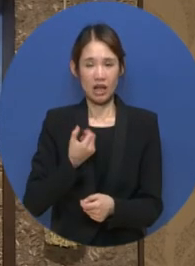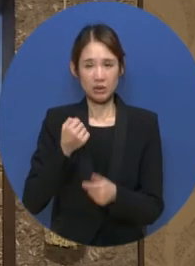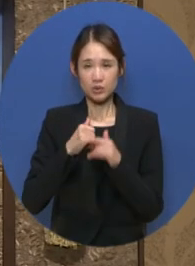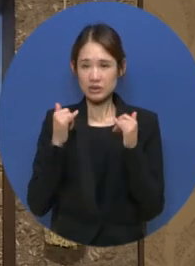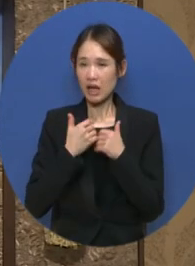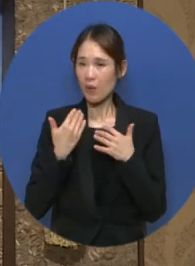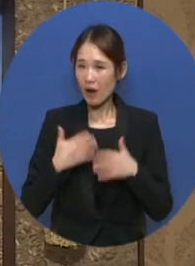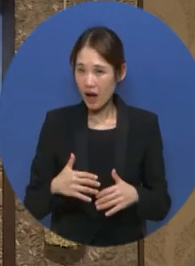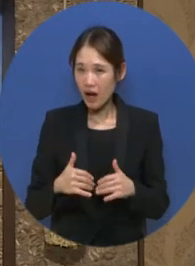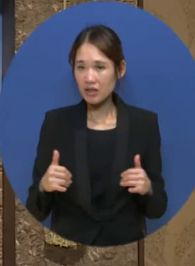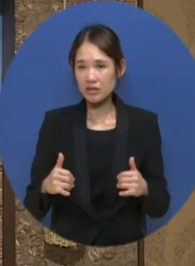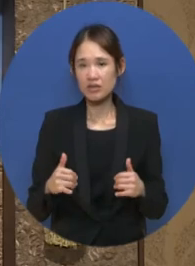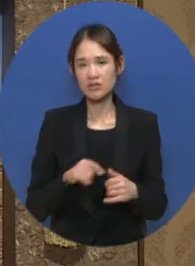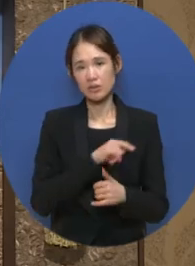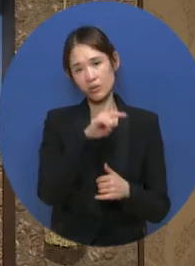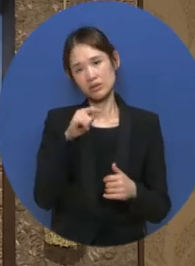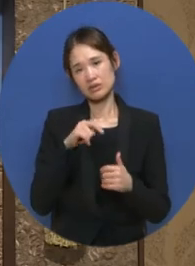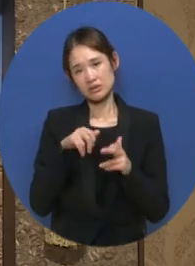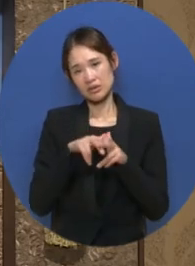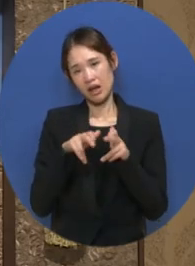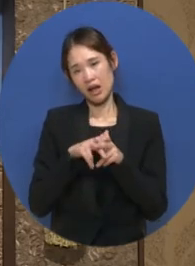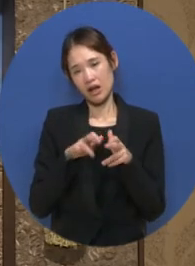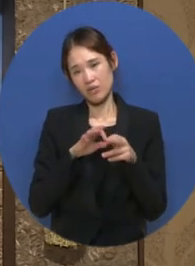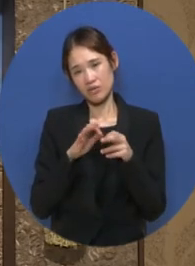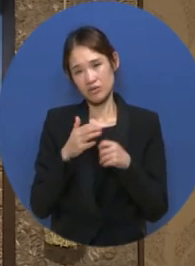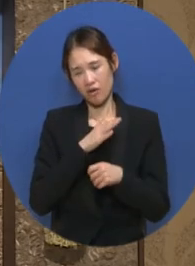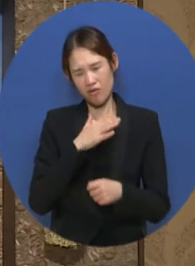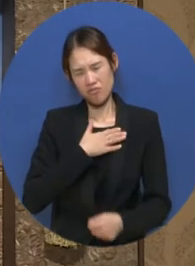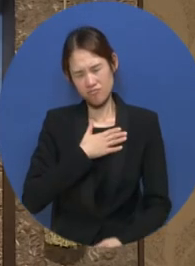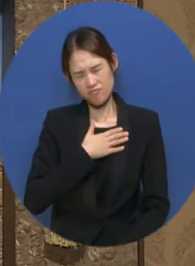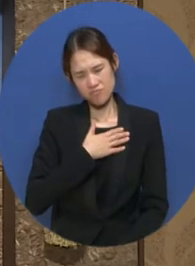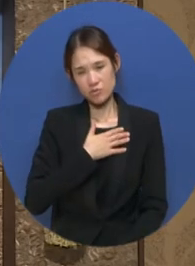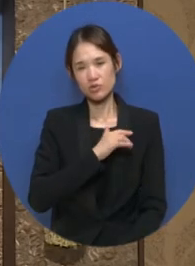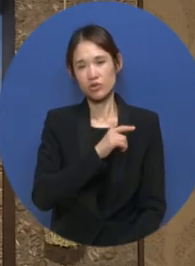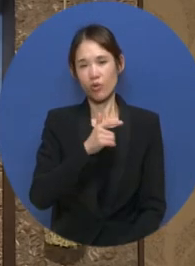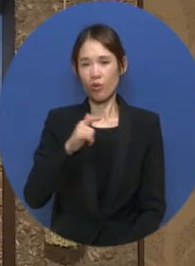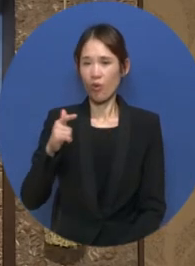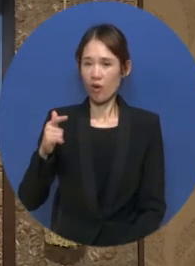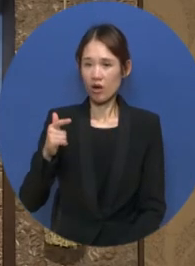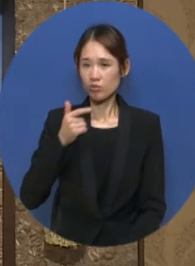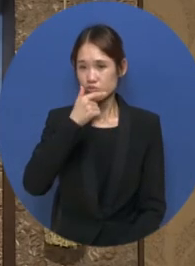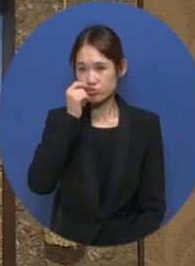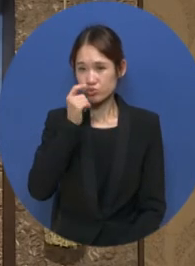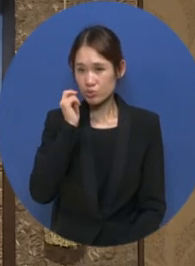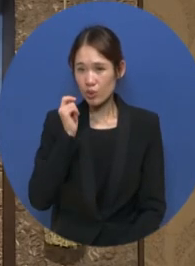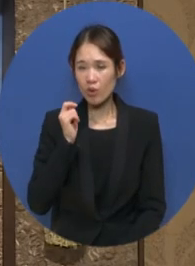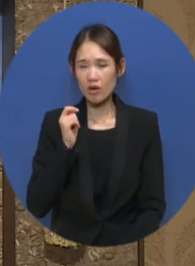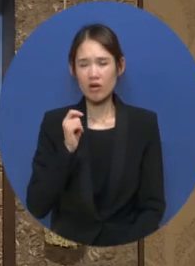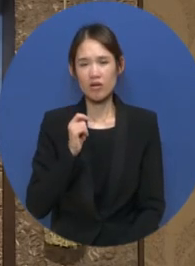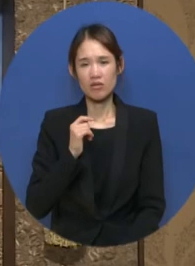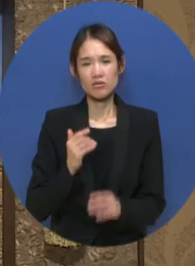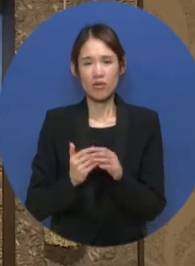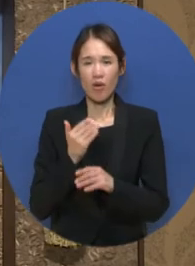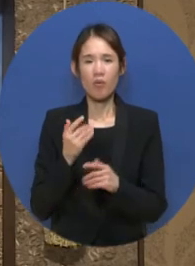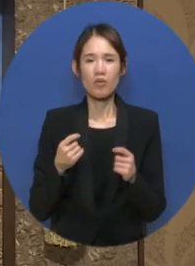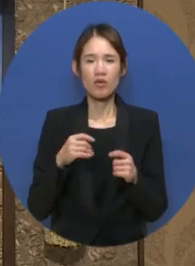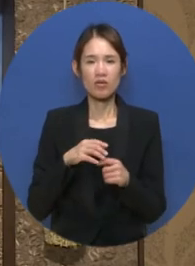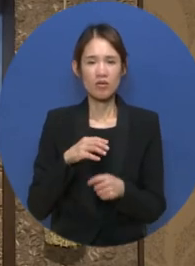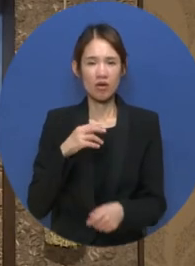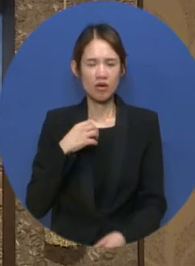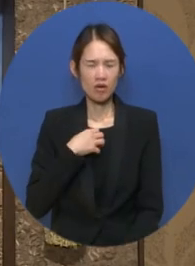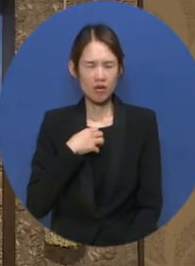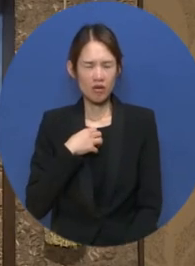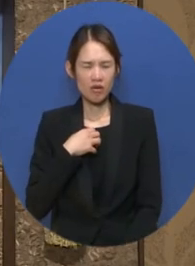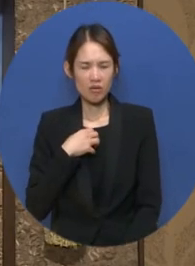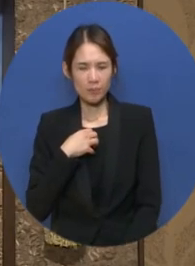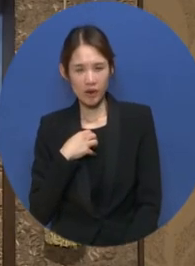라든지 또 장애에 대한 여러가지 감수성이 나듯이 이런 부분들이 조금 부족한 걸 넘어서서 약간 경우에